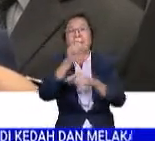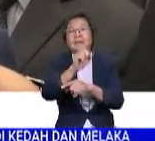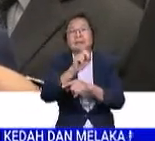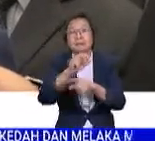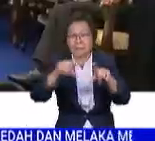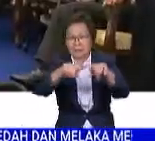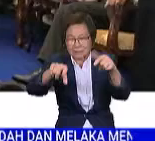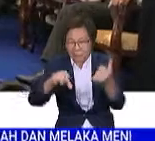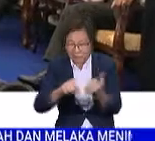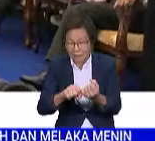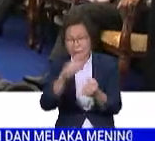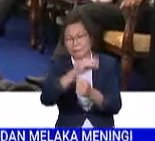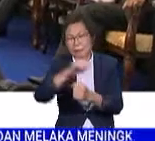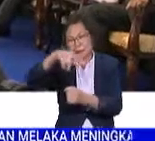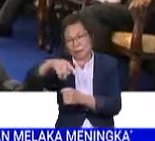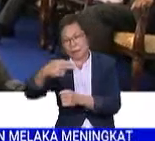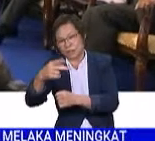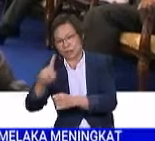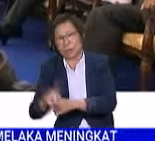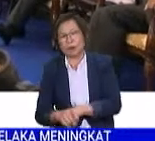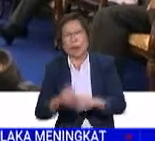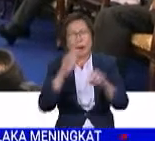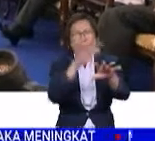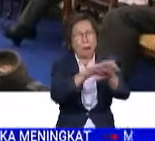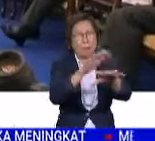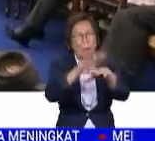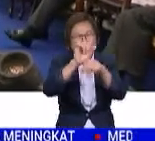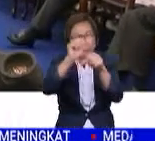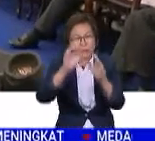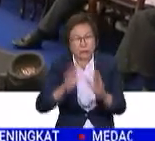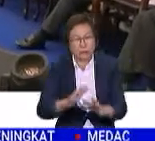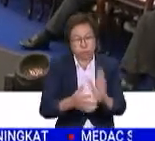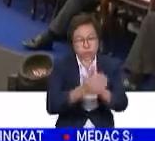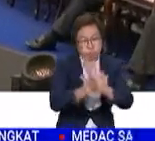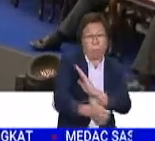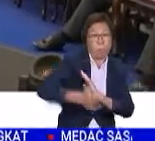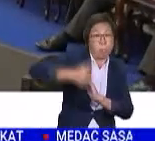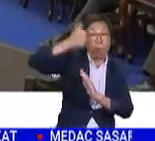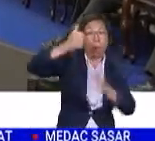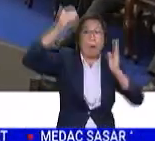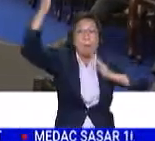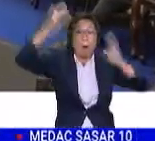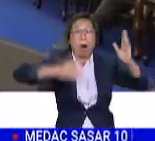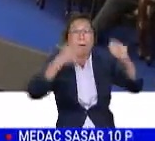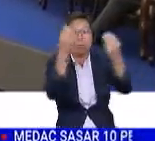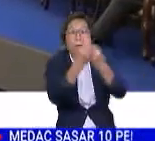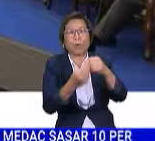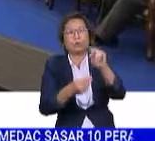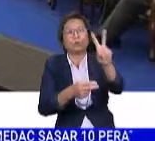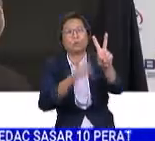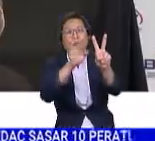juga PhD. Peratusan pekerja berkemahiran tinggi di Malaysia ketika ini ialah pada kadar